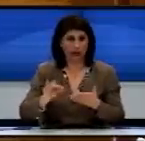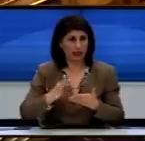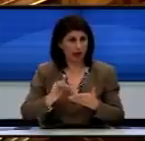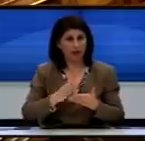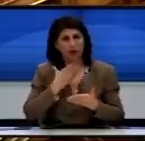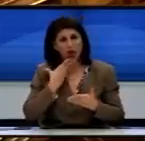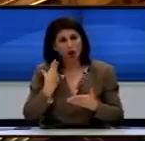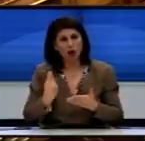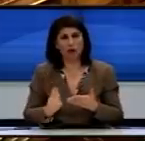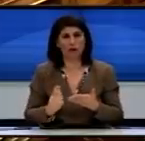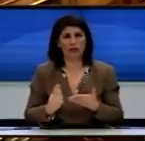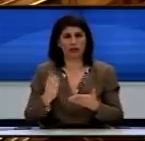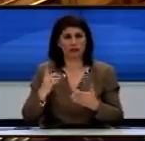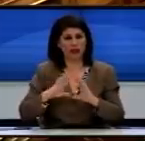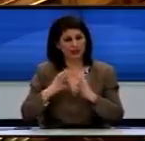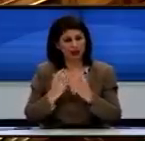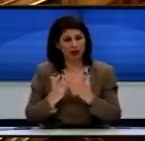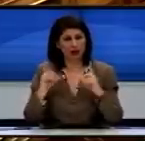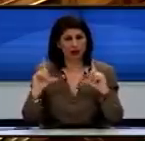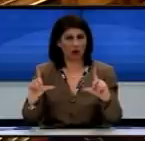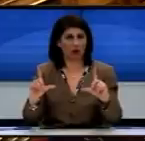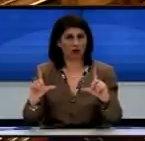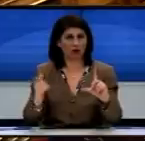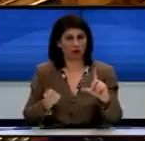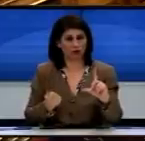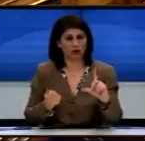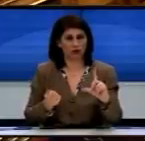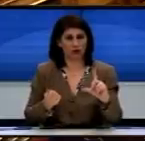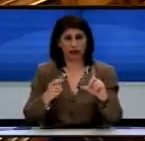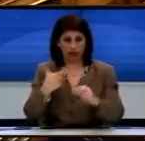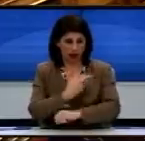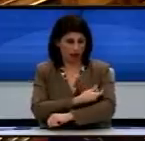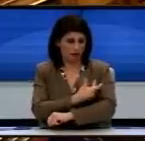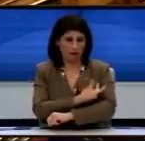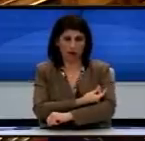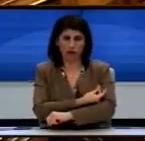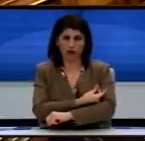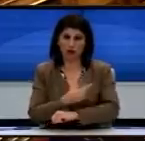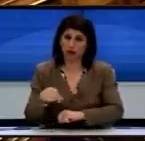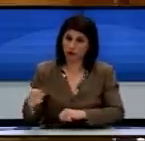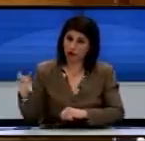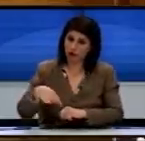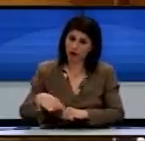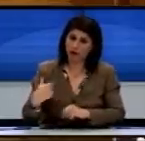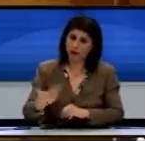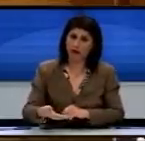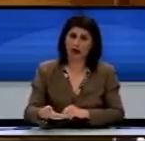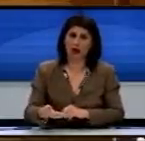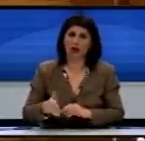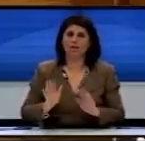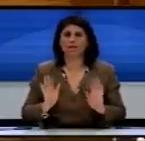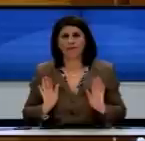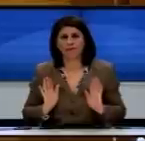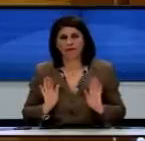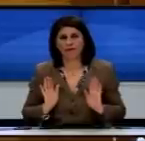προσπαθεί να ωραιοποιήσει μια συνολική εικόνα. Το κάνατε και για τα εμβόλια, αλλά σε αυτό θα έρθω στη συνέχεια. Πλην